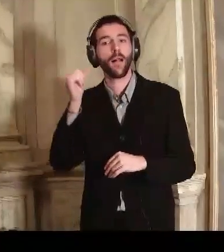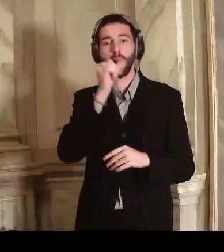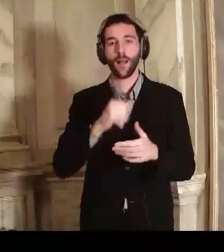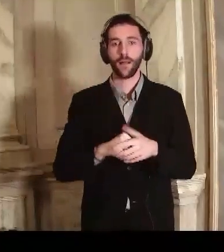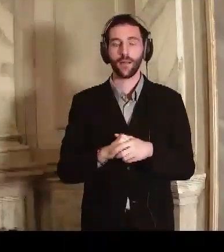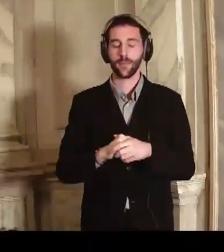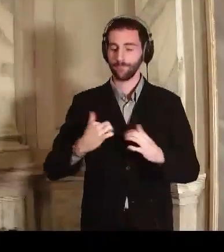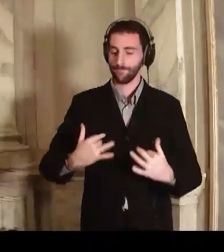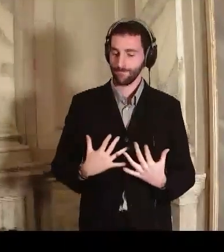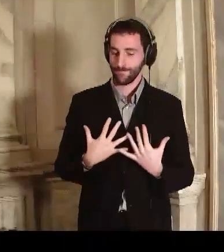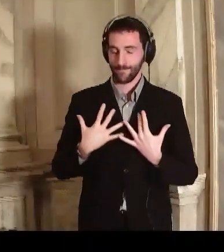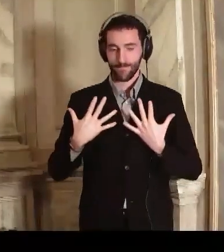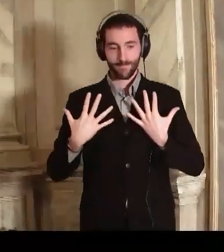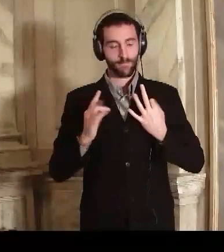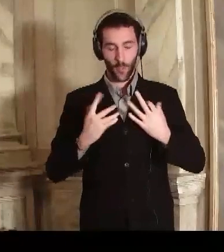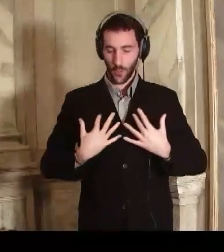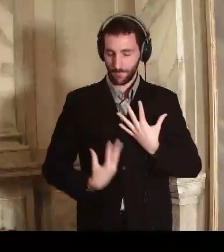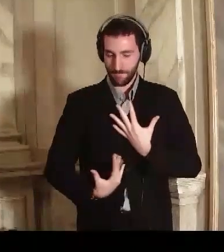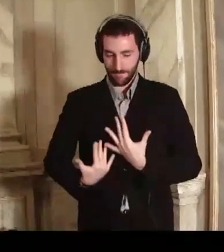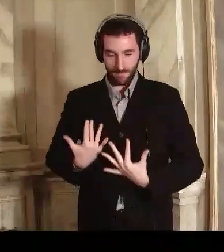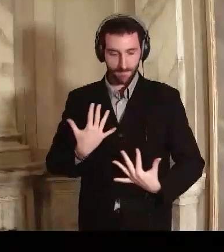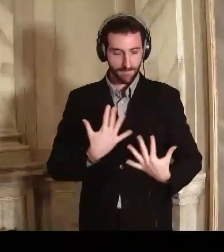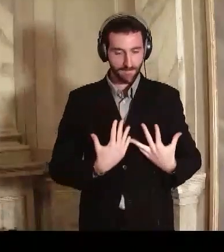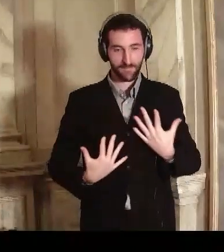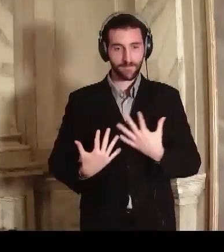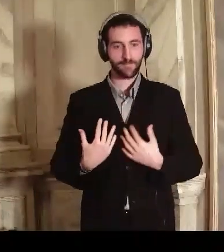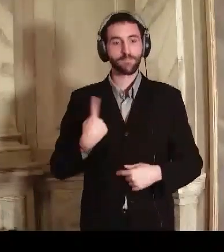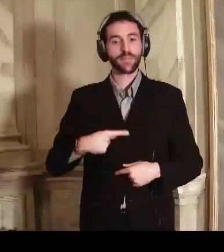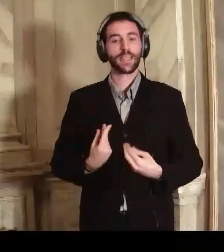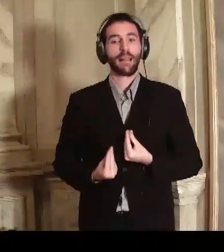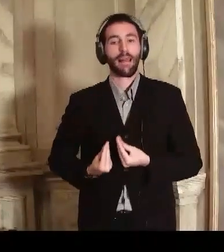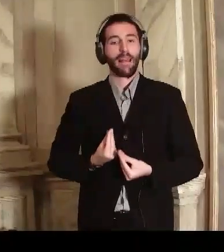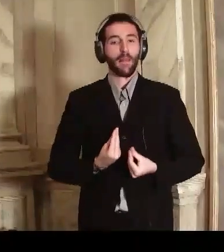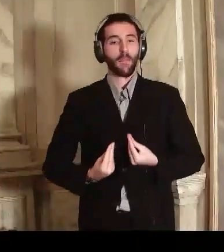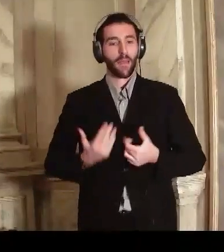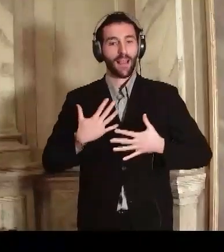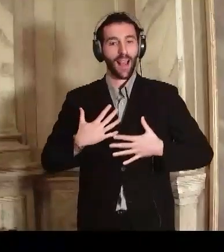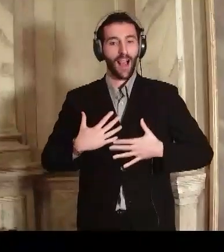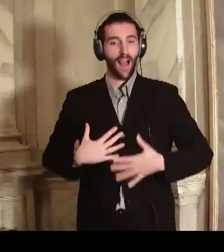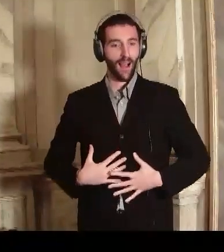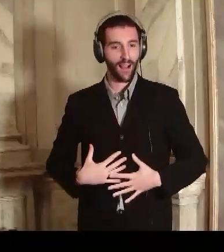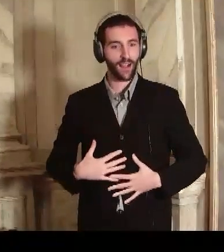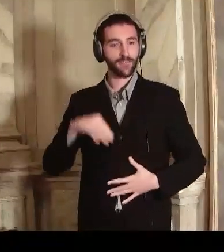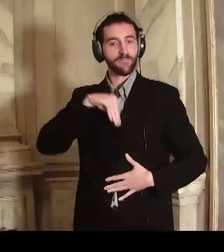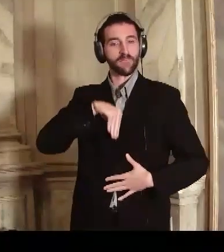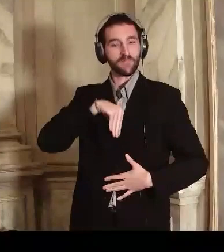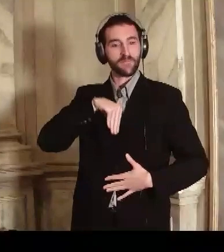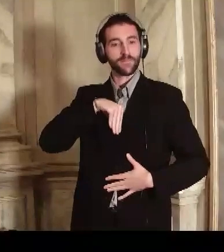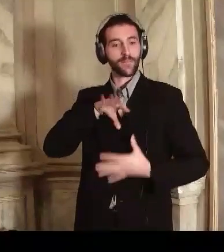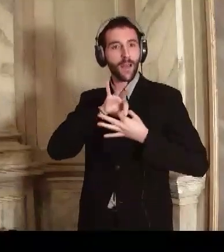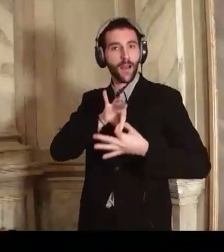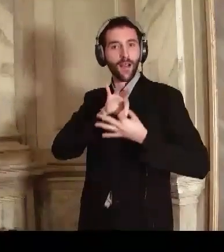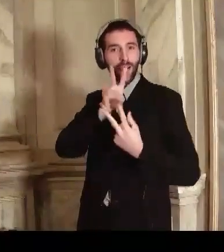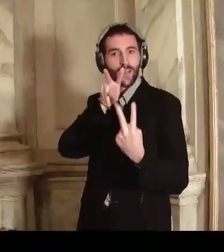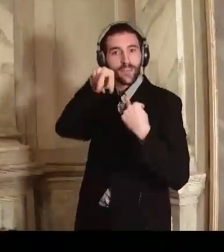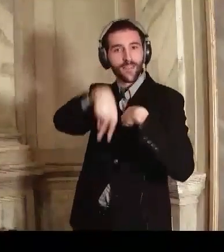Avvertiamo sensazioni che provengono da dentro di noi. È la nostra chimica interiore, il nostro senso di interocezione